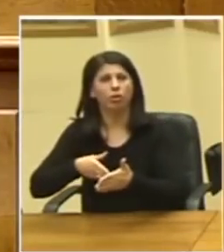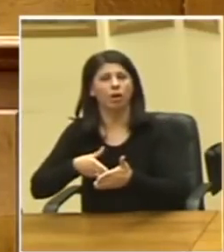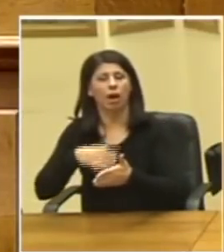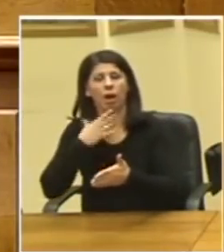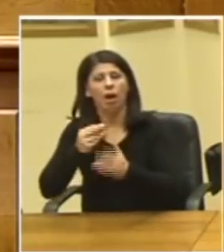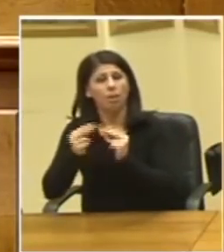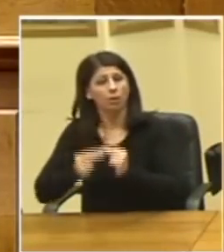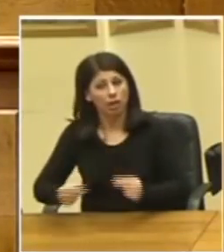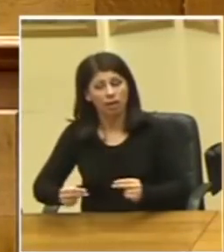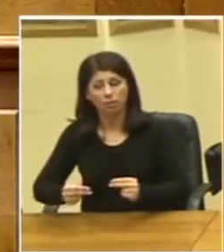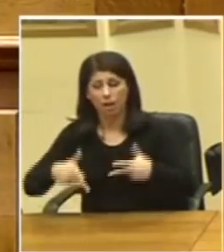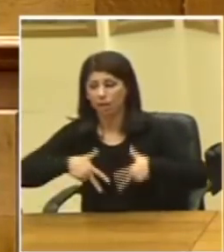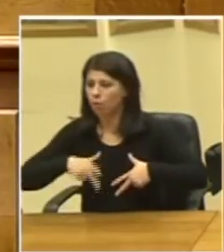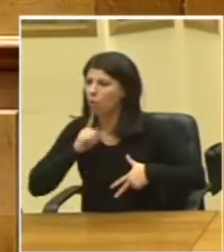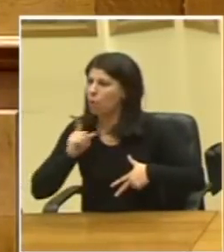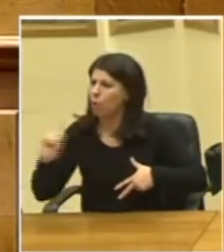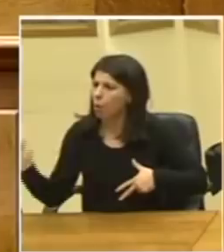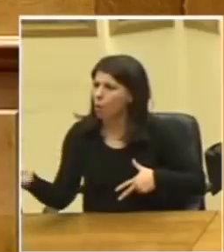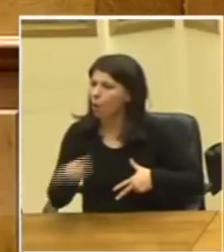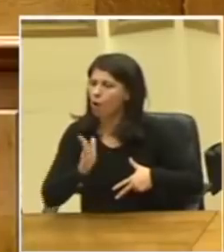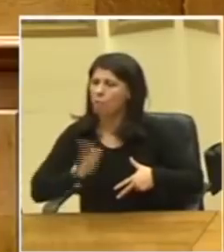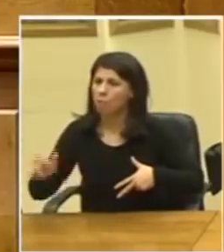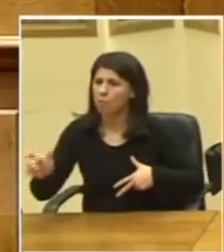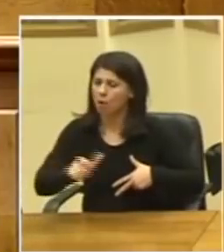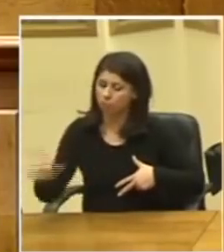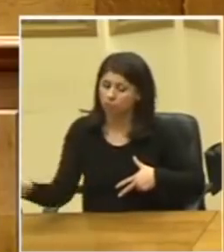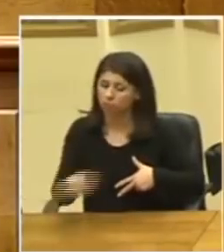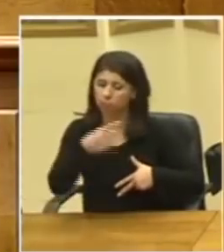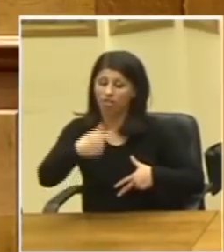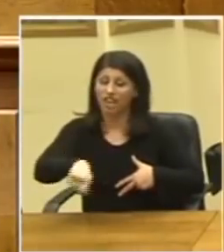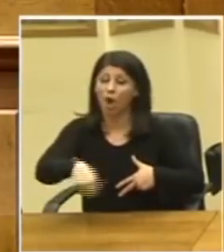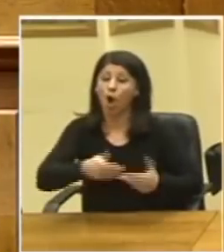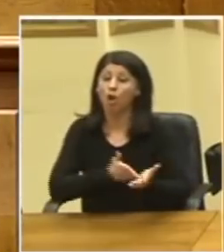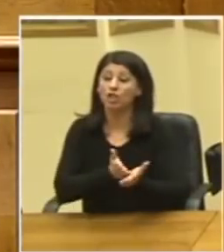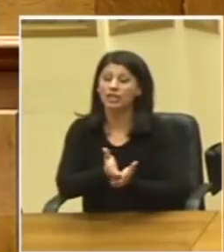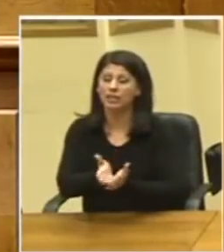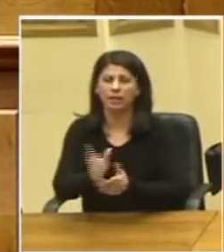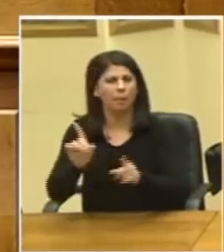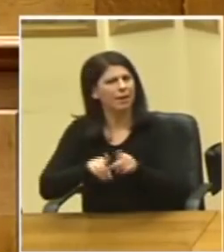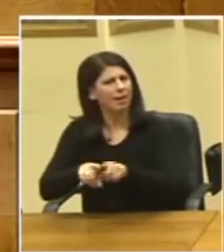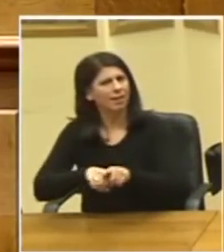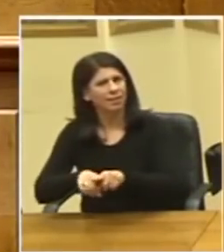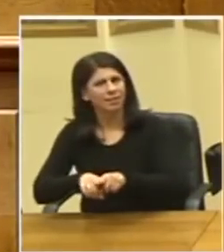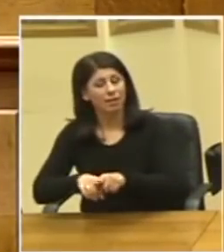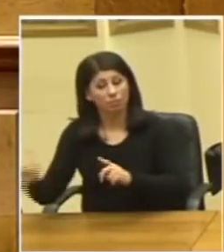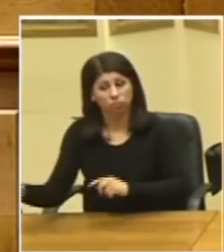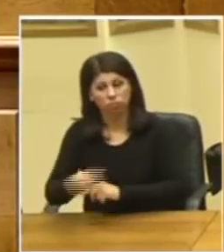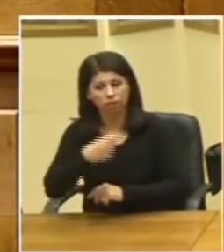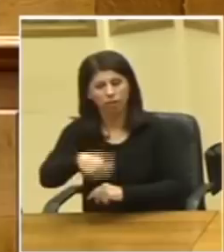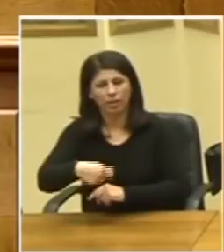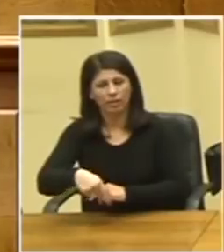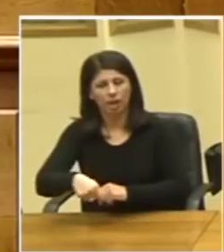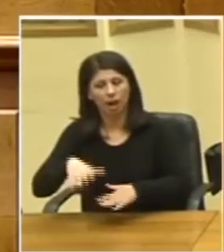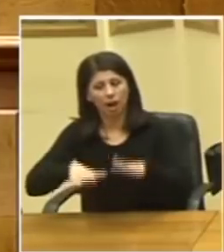υπουργοί, όπως όλοι οι υπόλοιποι πολίτες, και να μην εξαρτάται η δίωξή τους από την εκάστοτε